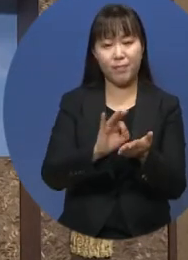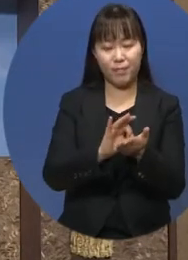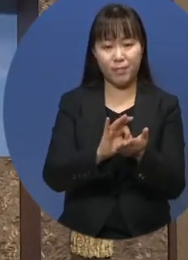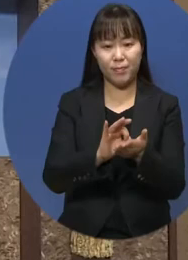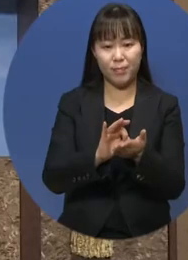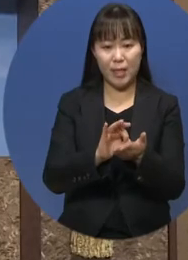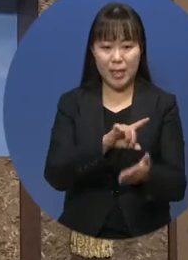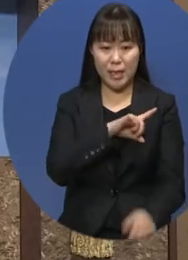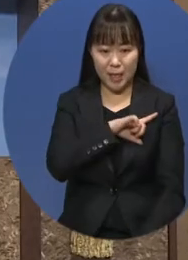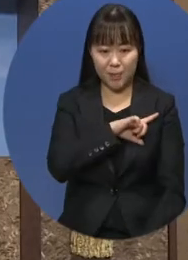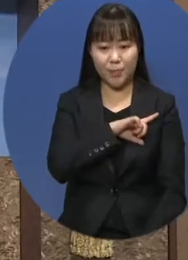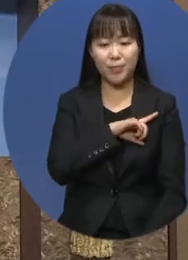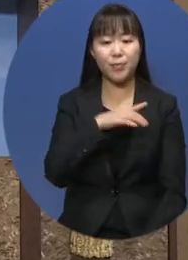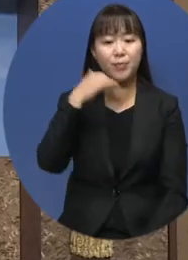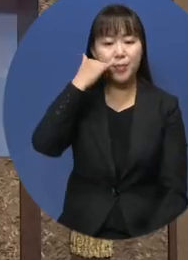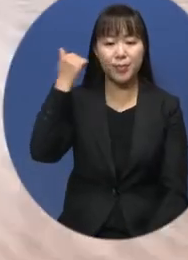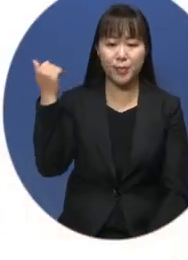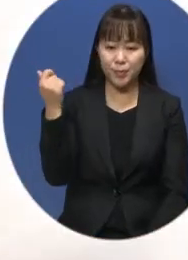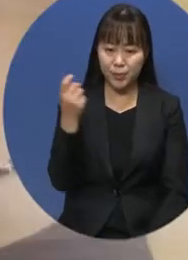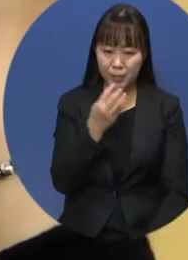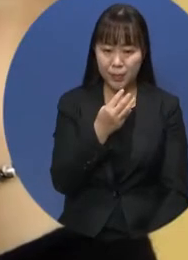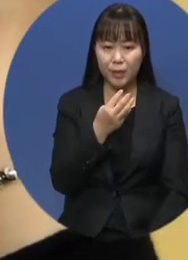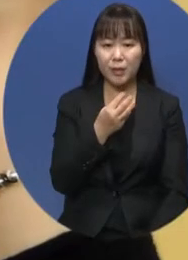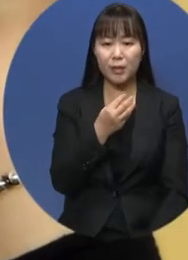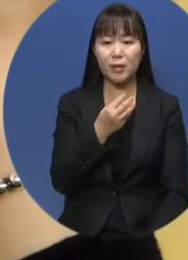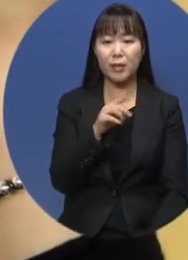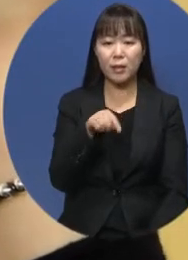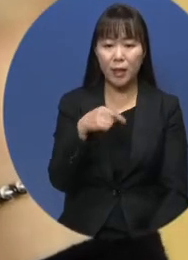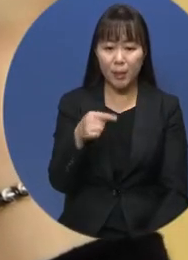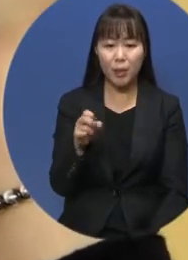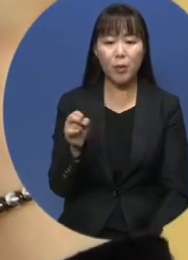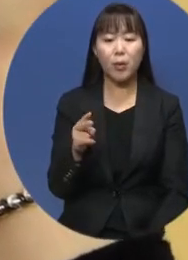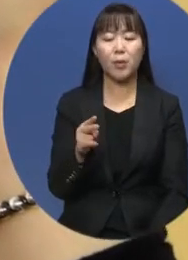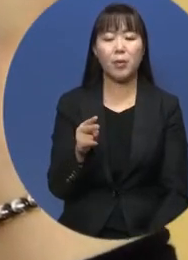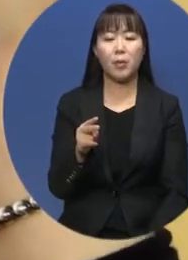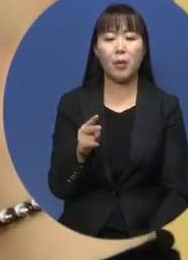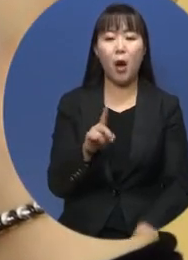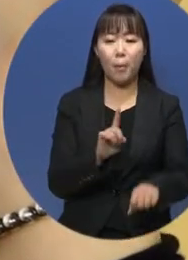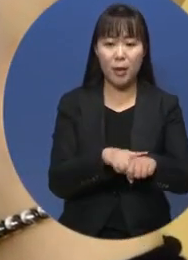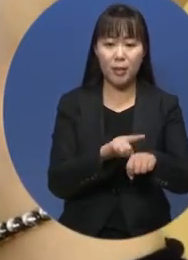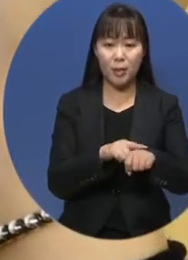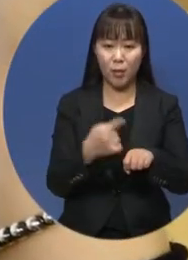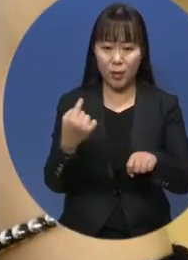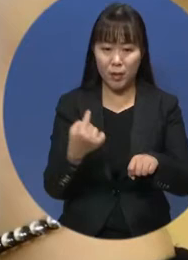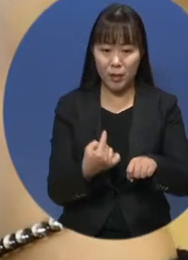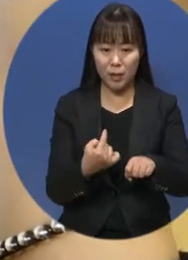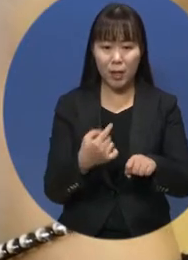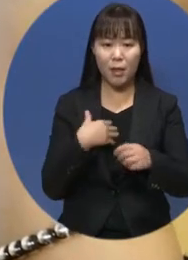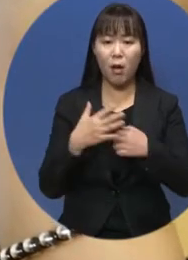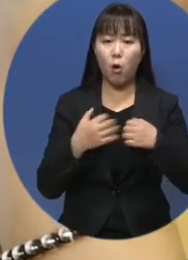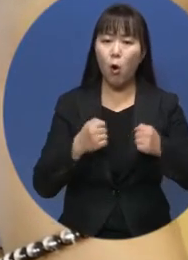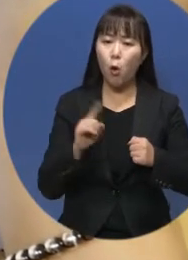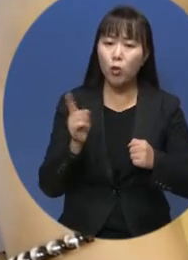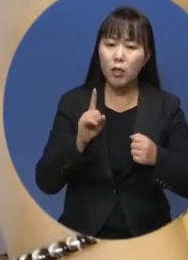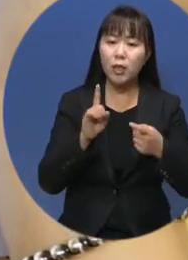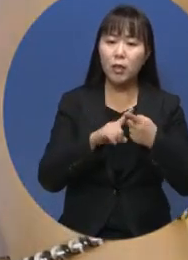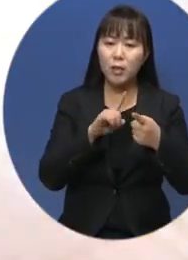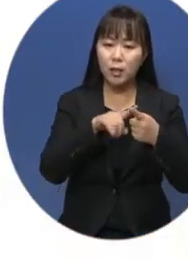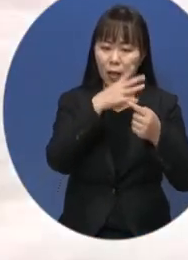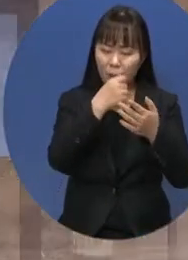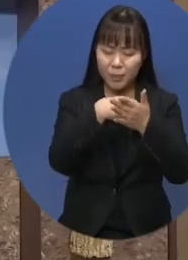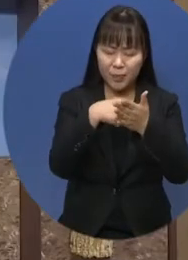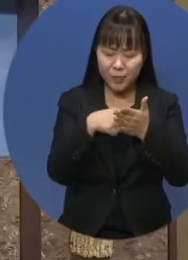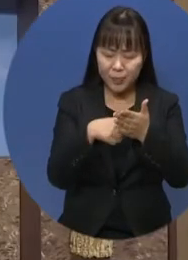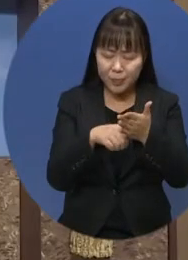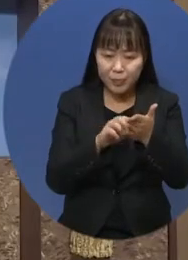이름 그 다음에 전화번호 4 그 다음에 몇 시에 들어왔다 내 건강상태가 때 그걸 체크를 다 불안